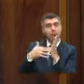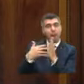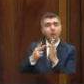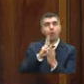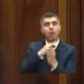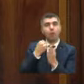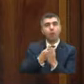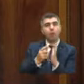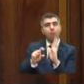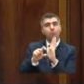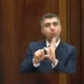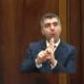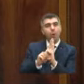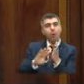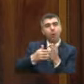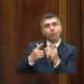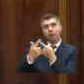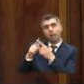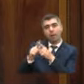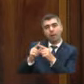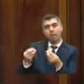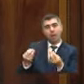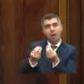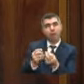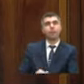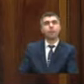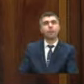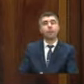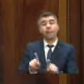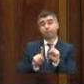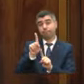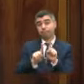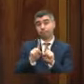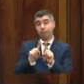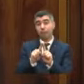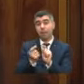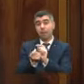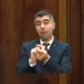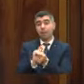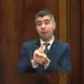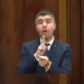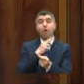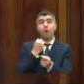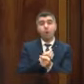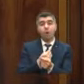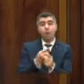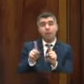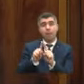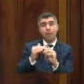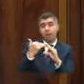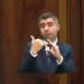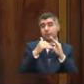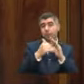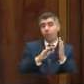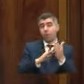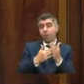موضوع التزام وتعاقد سياسي بيننا وبينكم. إن اختلالات التعديل الحكومي الأخير لم تقف عند حدود الرسائل السلبية التي